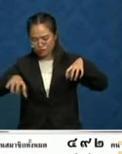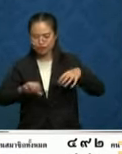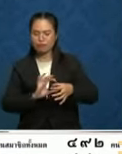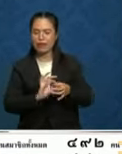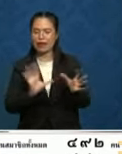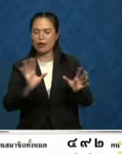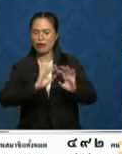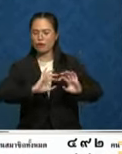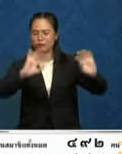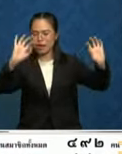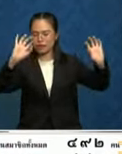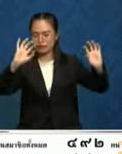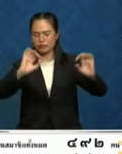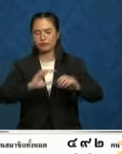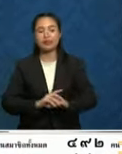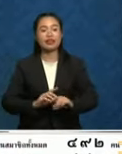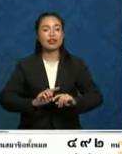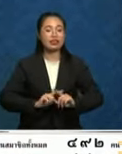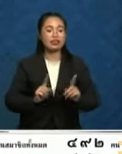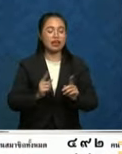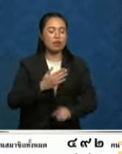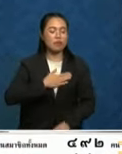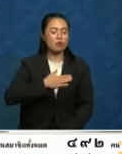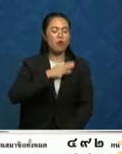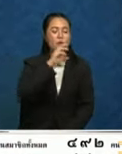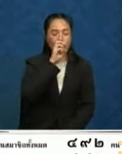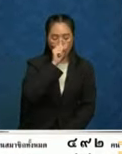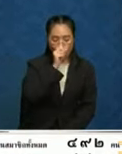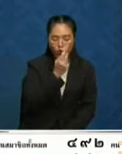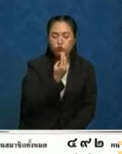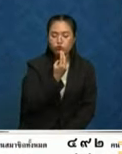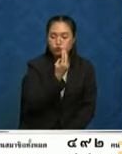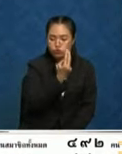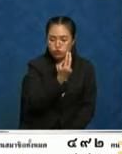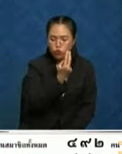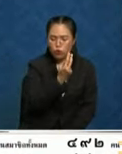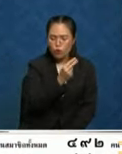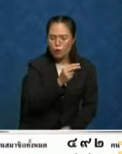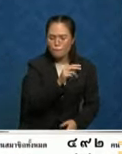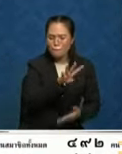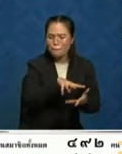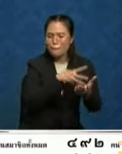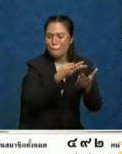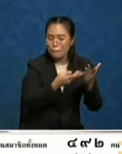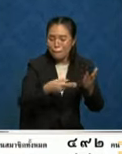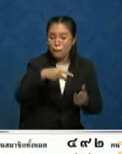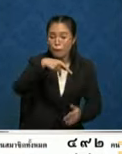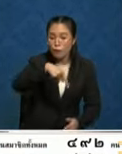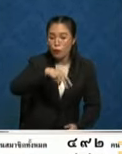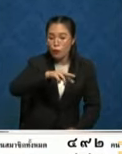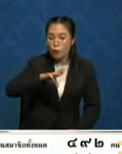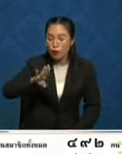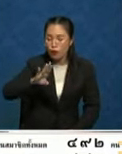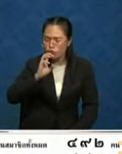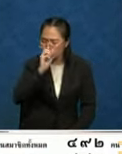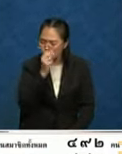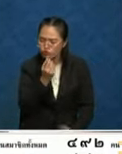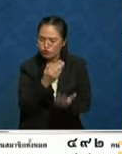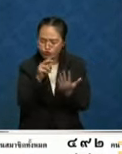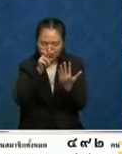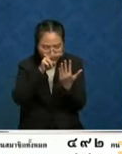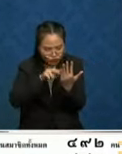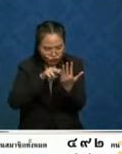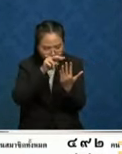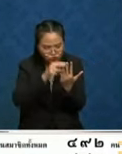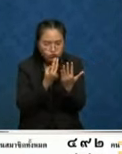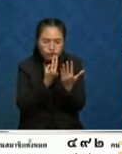แต่จากการที่ผมได้ศึกษาร่างพยัดดังกล่าวก็ยังไม่เห็นครับท่านประธานว่ามีส่วนใดที่จะทำให้